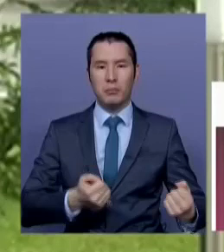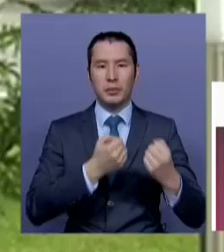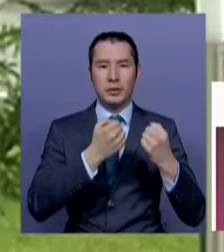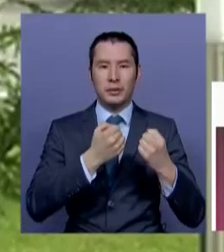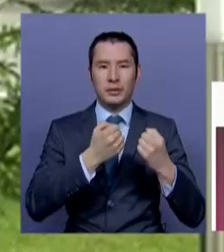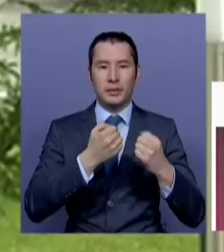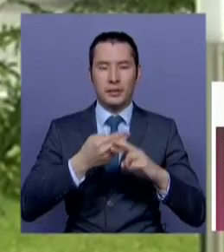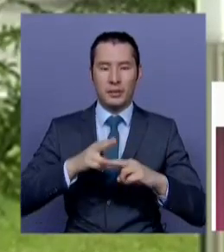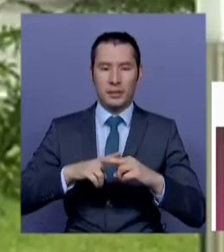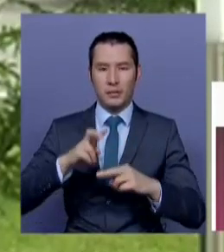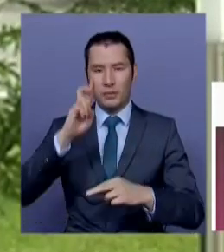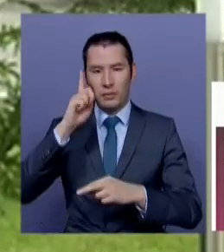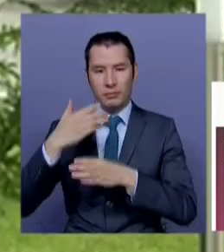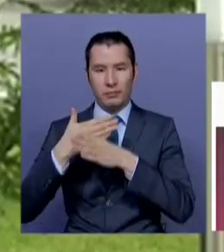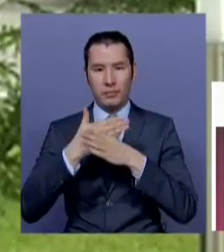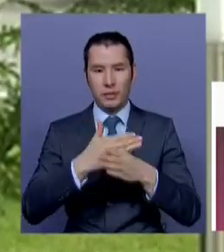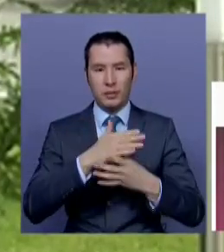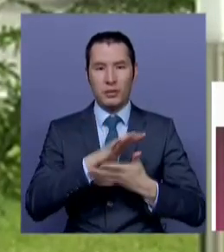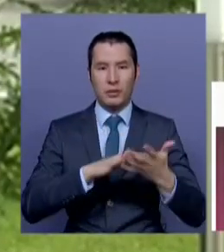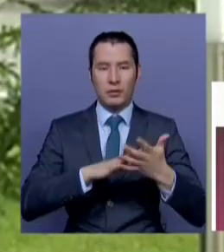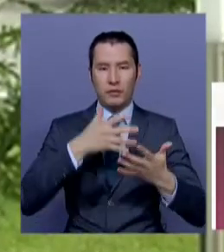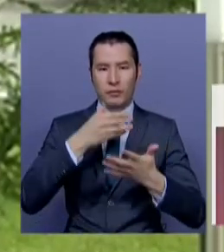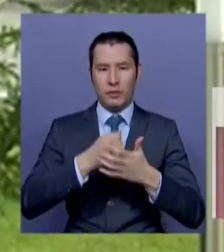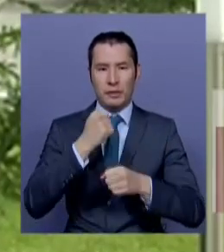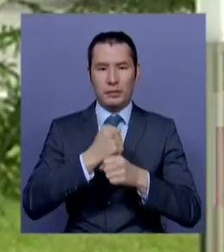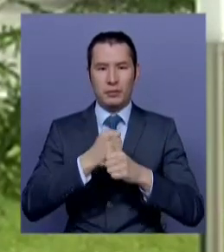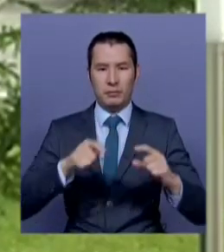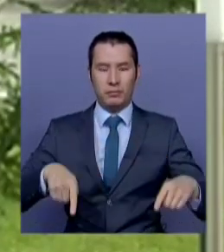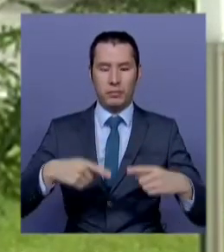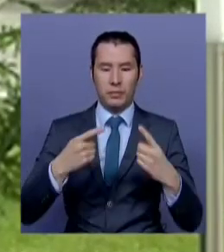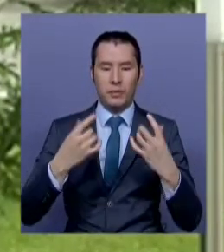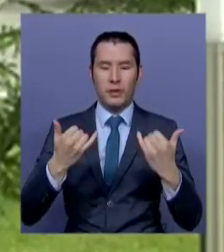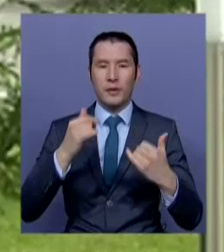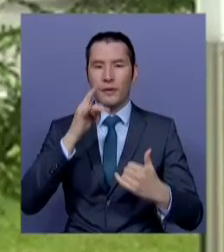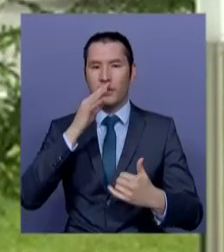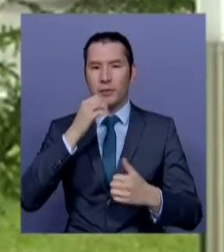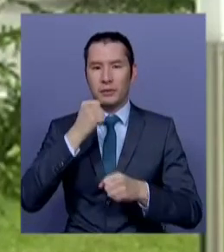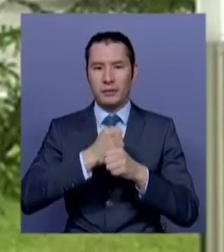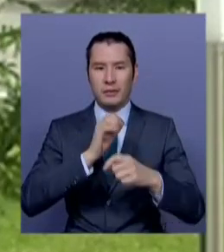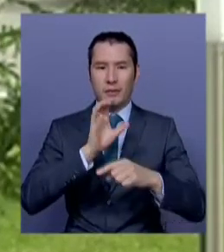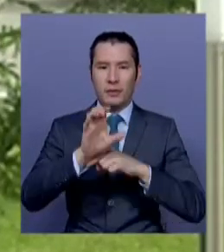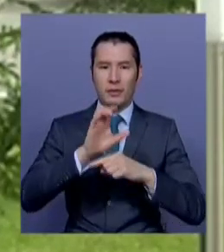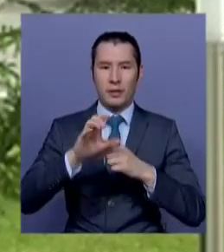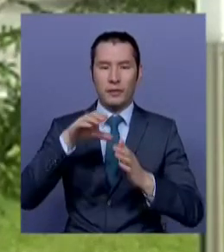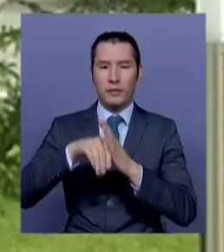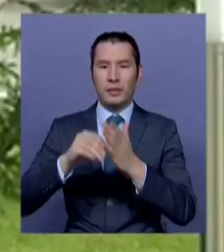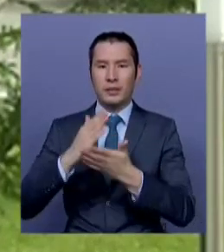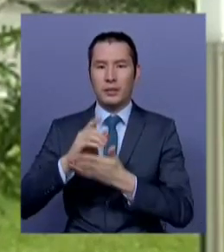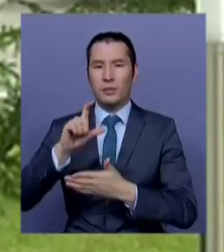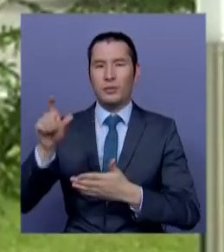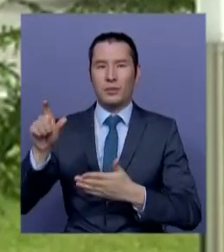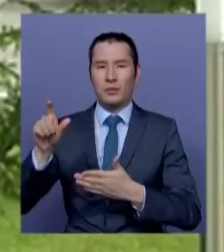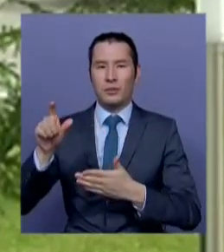шағын кәсіпкерлікті алға жылжыту және отандық өндірушілерді қолдау. Қазіргі уақытта өндіріс алаңдарын салатын инвесторлармен